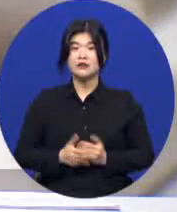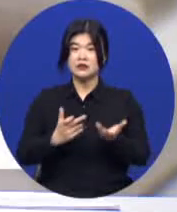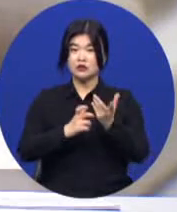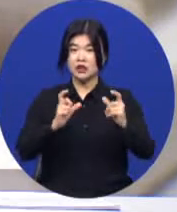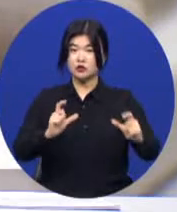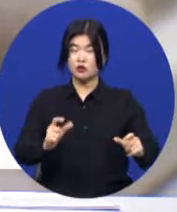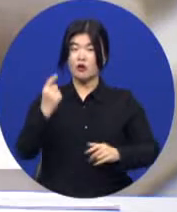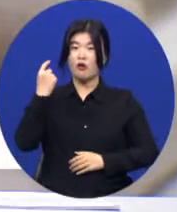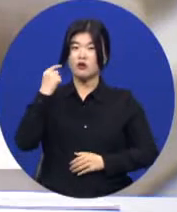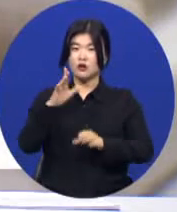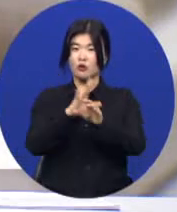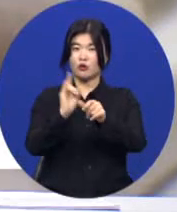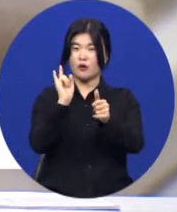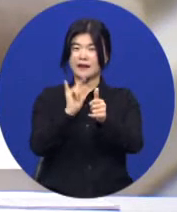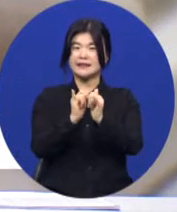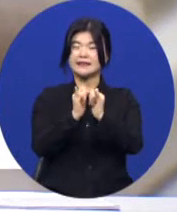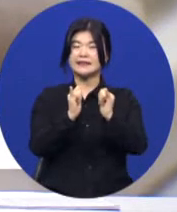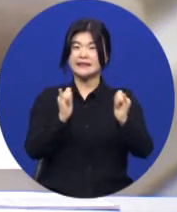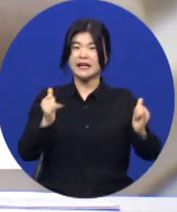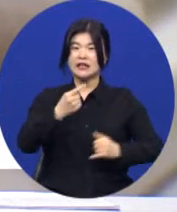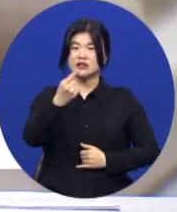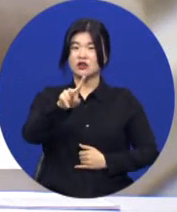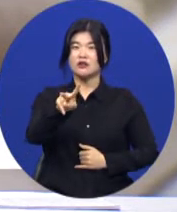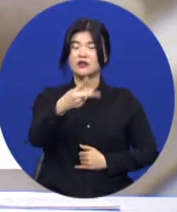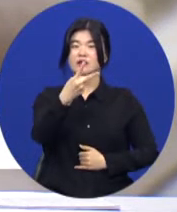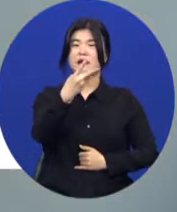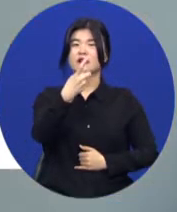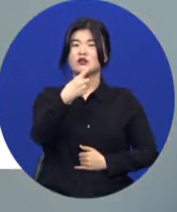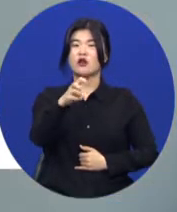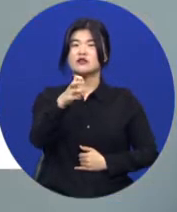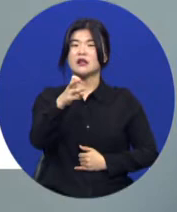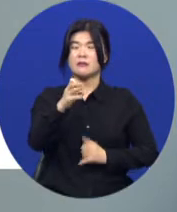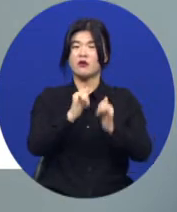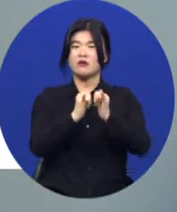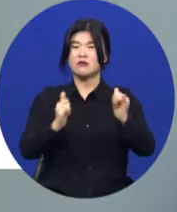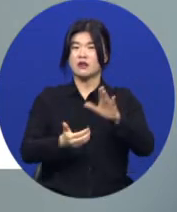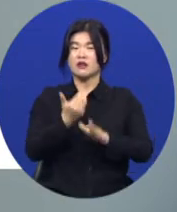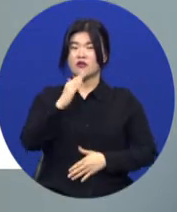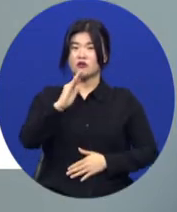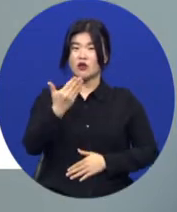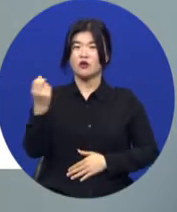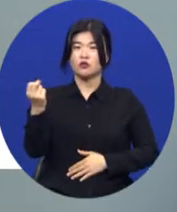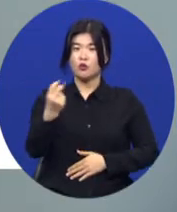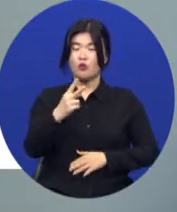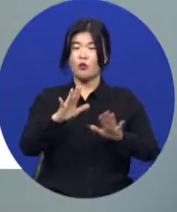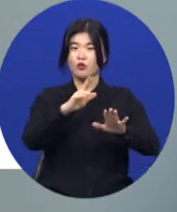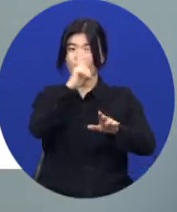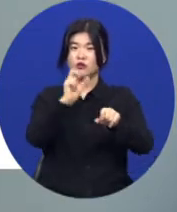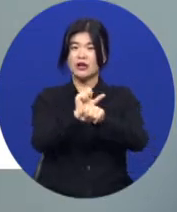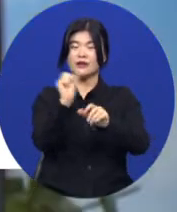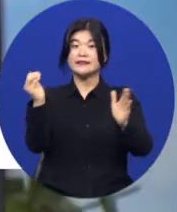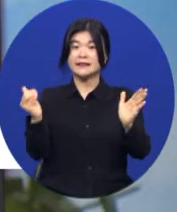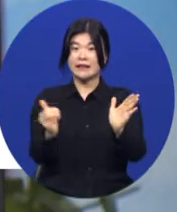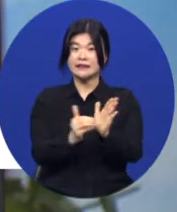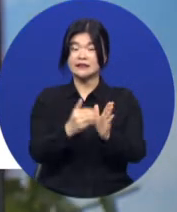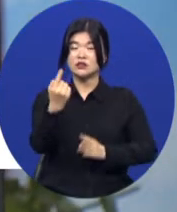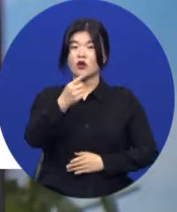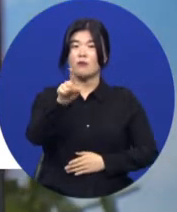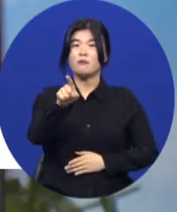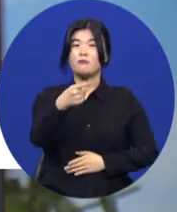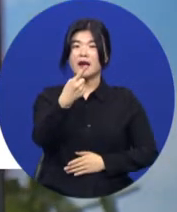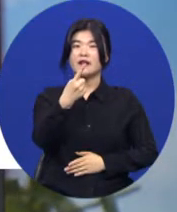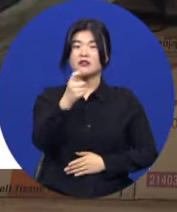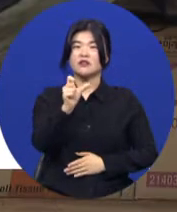제주에서는 어제의 크론 알구 신규 확진 자 1200 13명이 발생했습니다 또 오늘 오후 5시 기중 1100